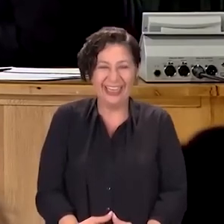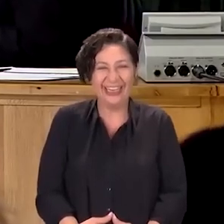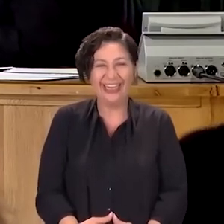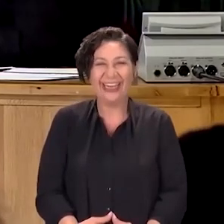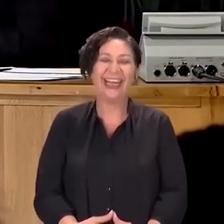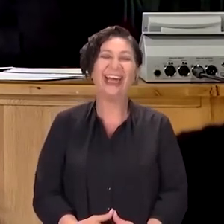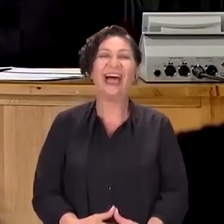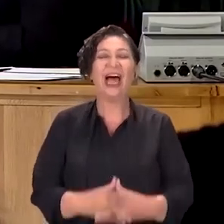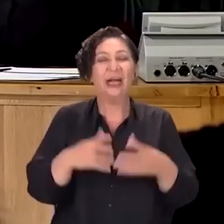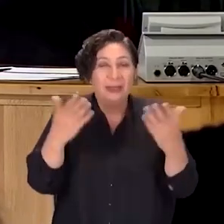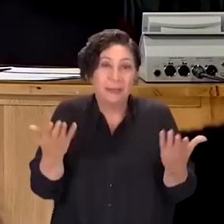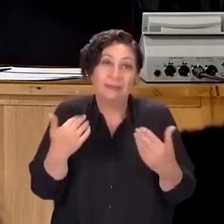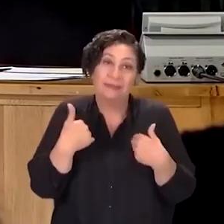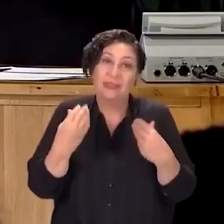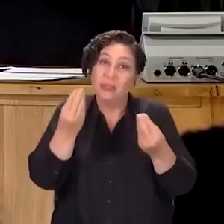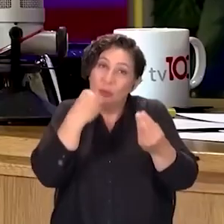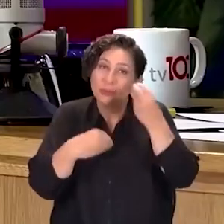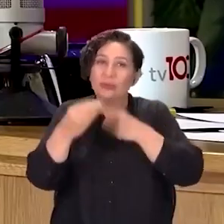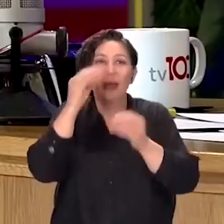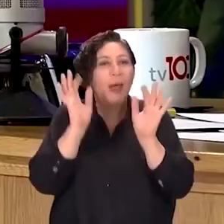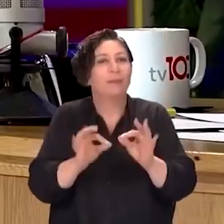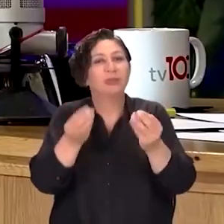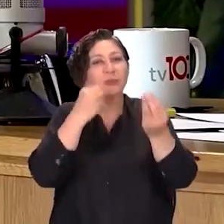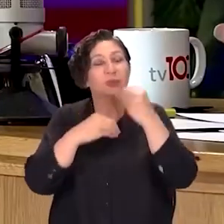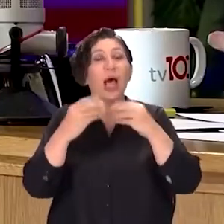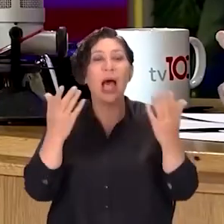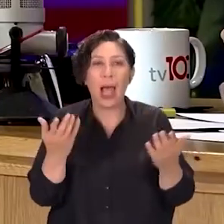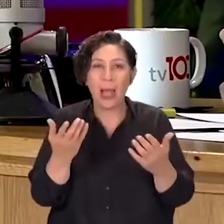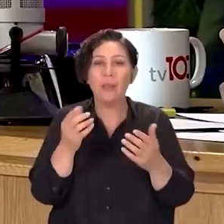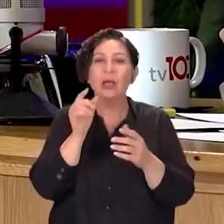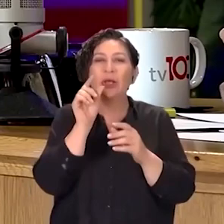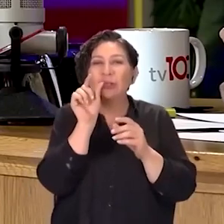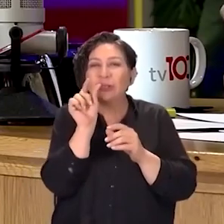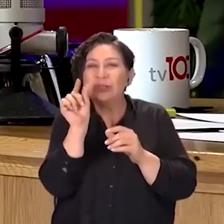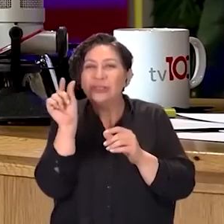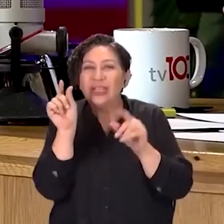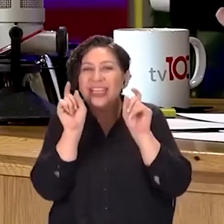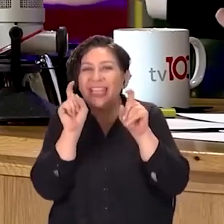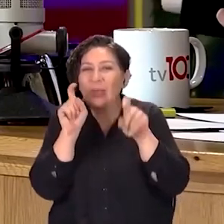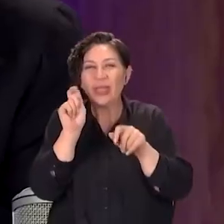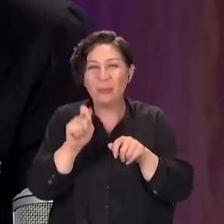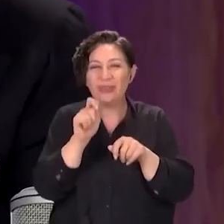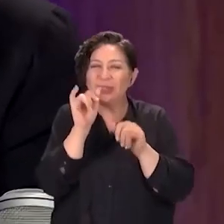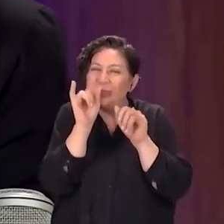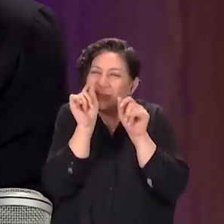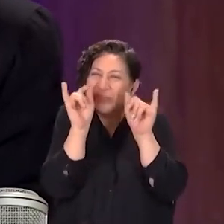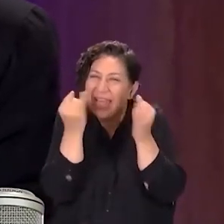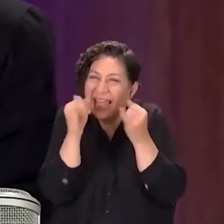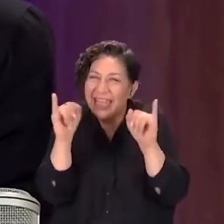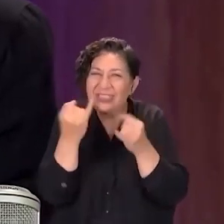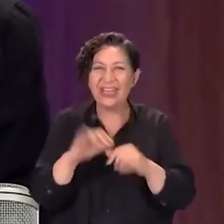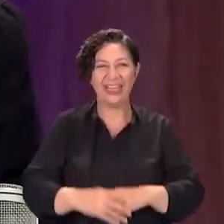Yani değil mi? Biz ya babam yiyoruz. Evet, evet, yiyorduk ama küçük dedikodular yapıyorduk. Yapıyorduk, evet. Çok küçük, eğlenceli.